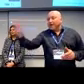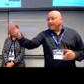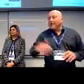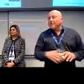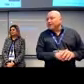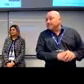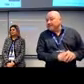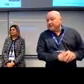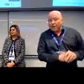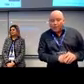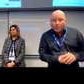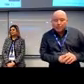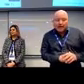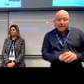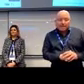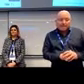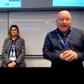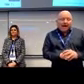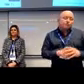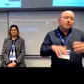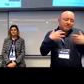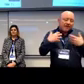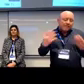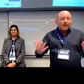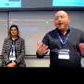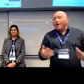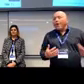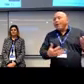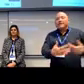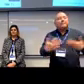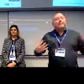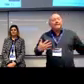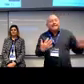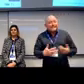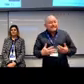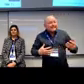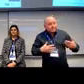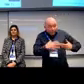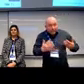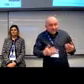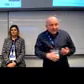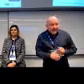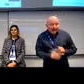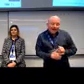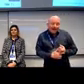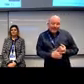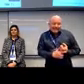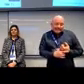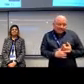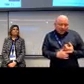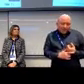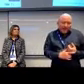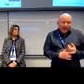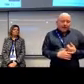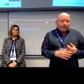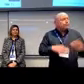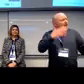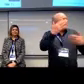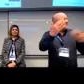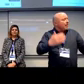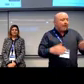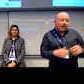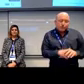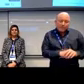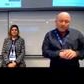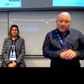average. Parfois, il y a un défi qui est un peu plus grand. Ensuite, évidemment, on n'est pas des professionnels en édition.